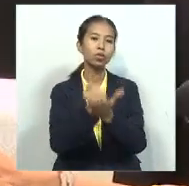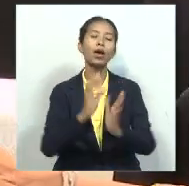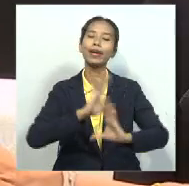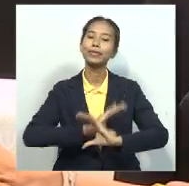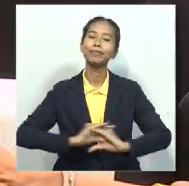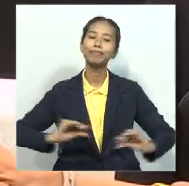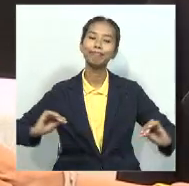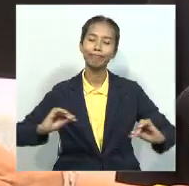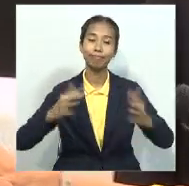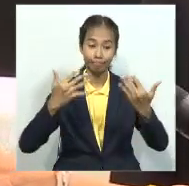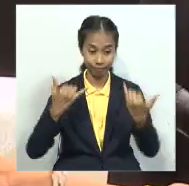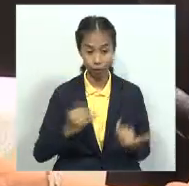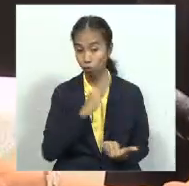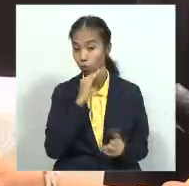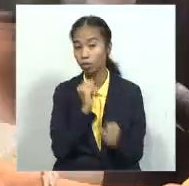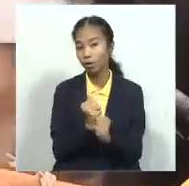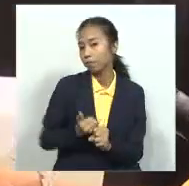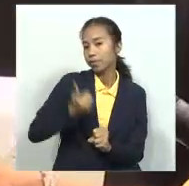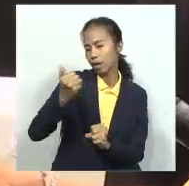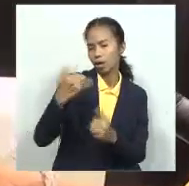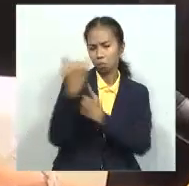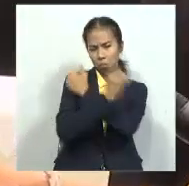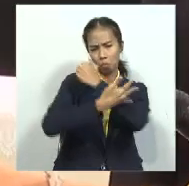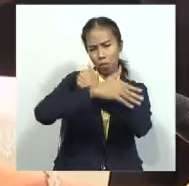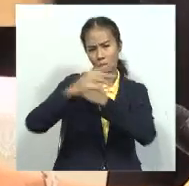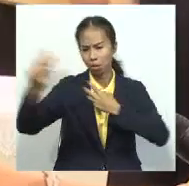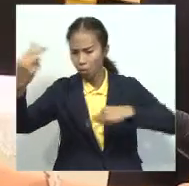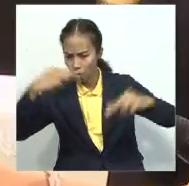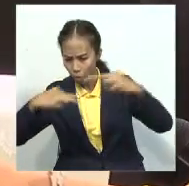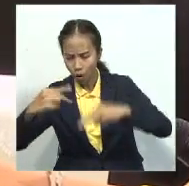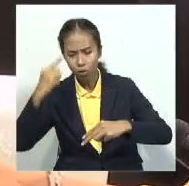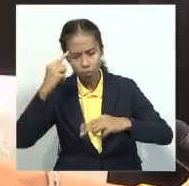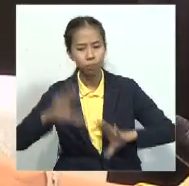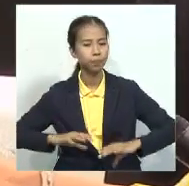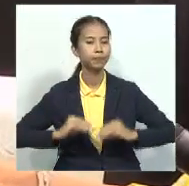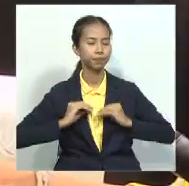องนะครับหากทำได้ความเชื่อมั่นในสายตาของต่างชาติก็จะกลับมานะครับ